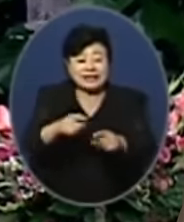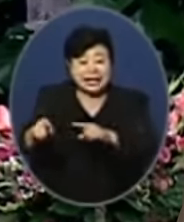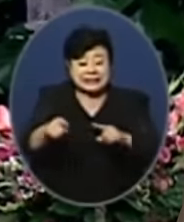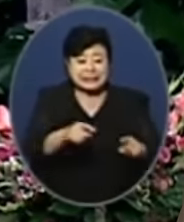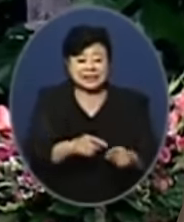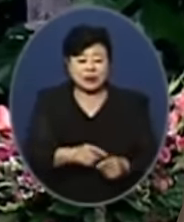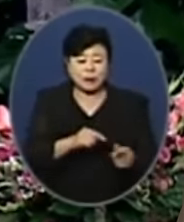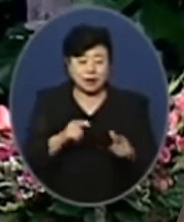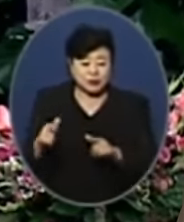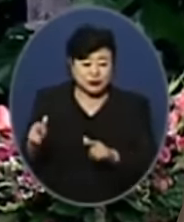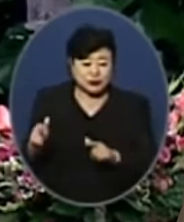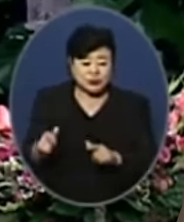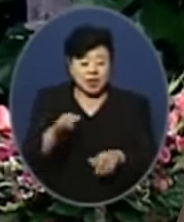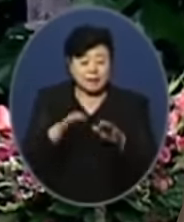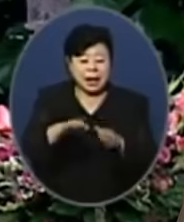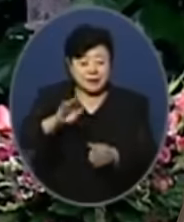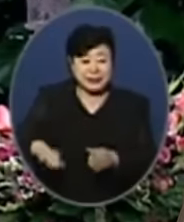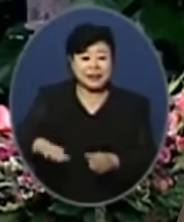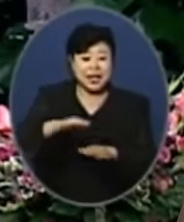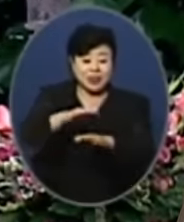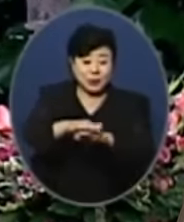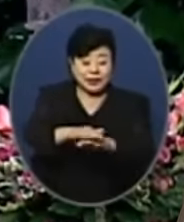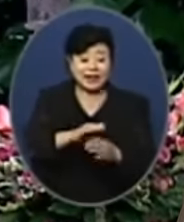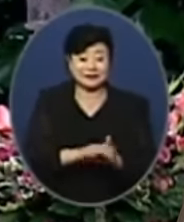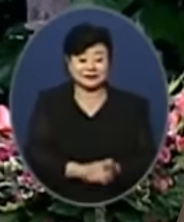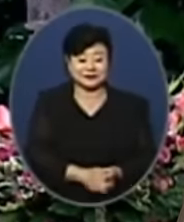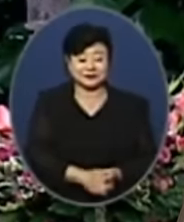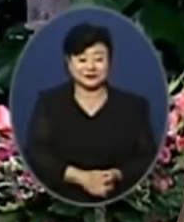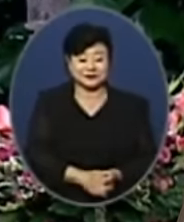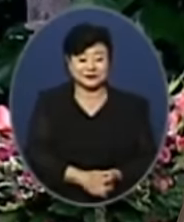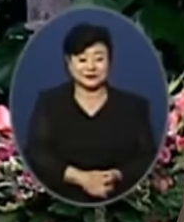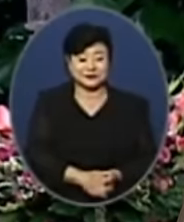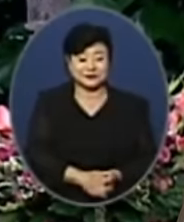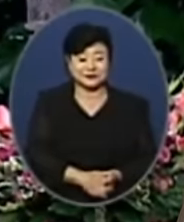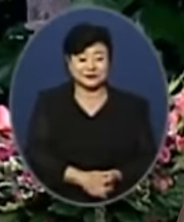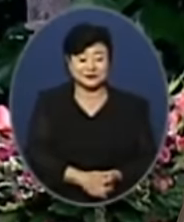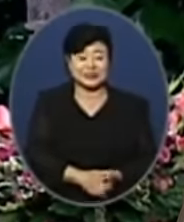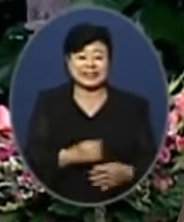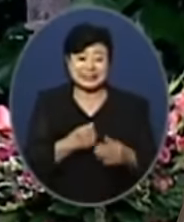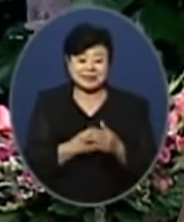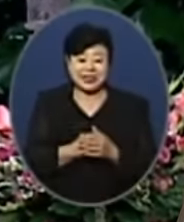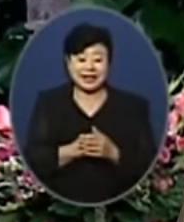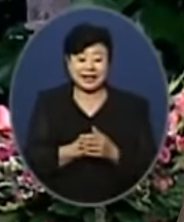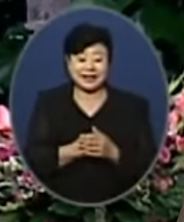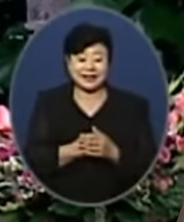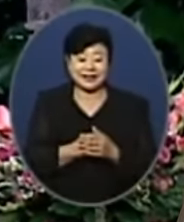다스리게 하시고 만물을 그 발 아래 두시다고 말씀하신 것입니다. 그러므로